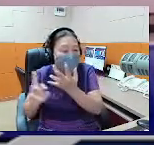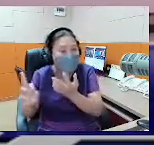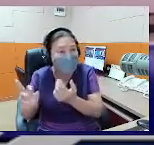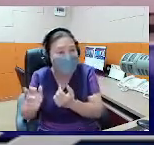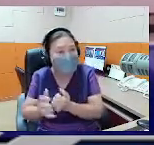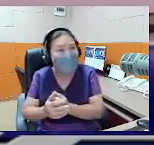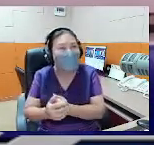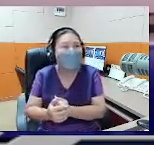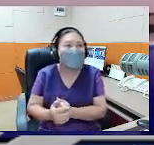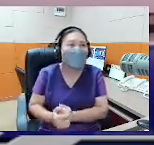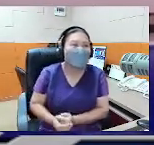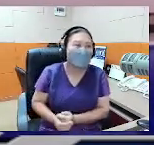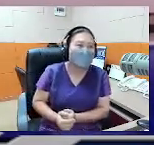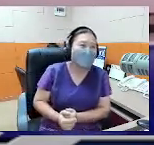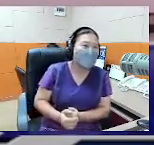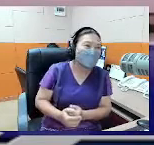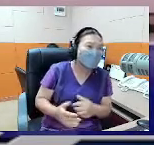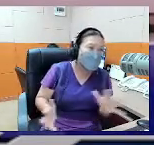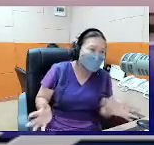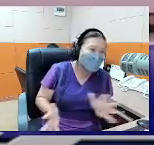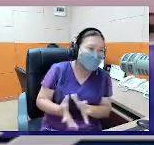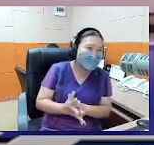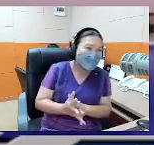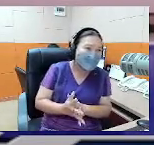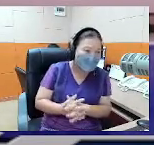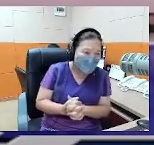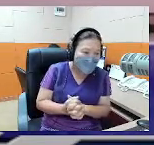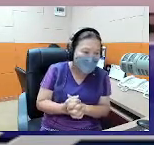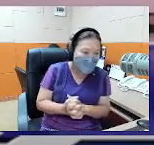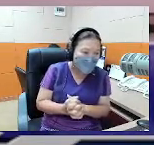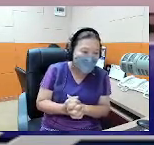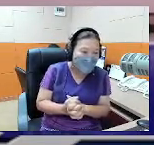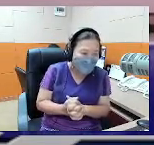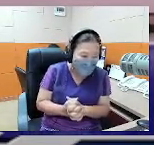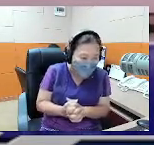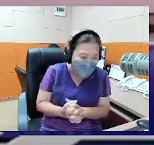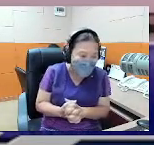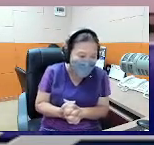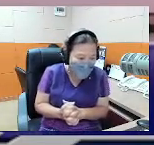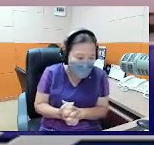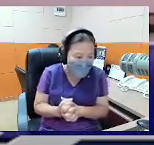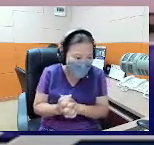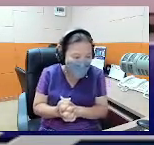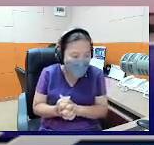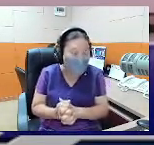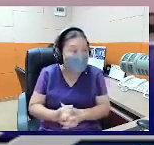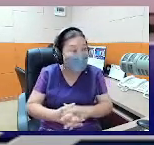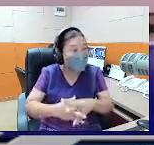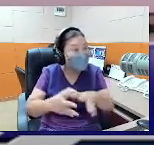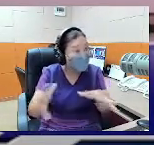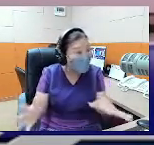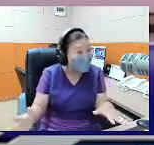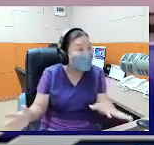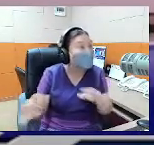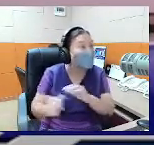ใช ้ ทำอะไรแบบไหนเมนูแบบไหนอะไรแบบนี้แล้วก็ยังมีเรื่องของเทคโนโลยีสารสนเ